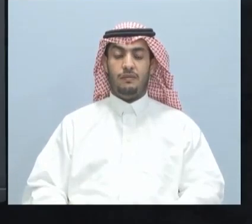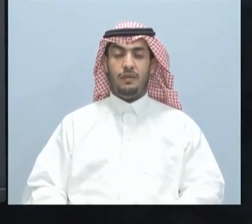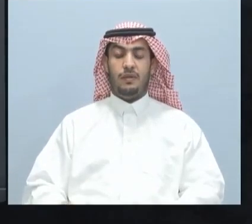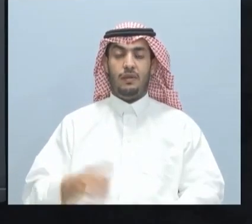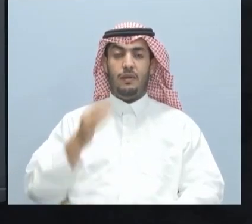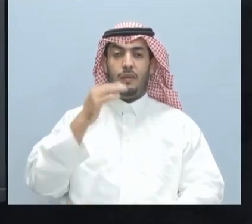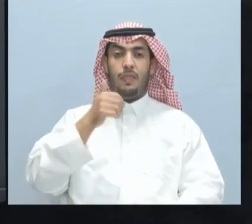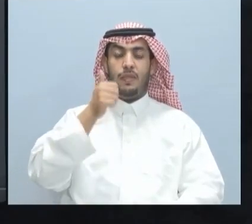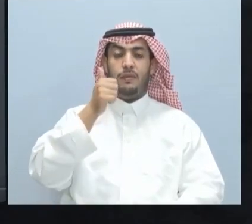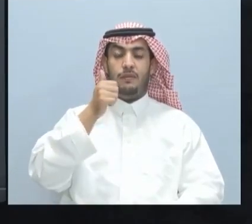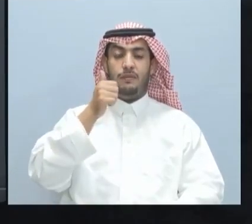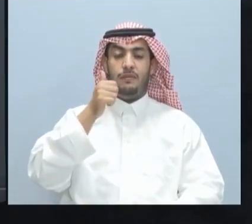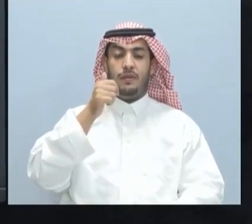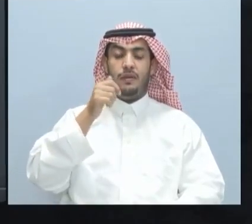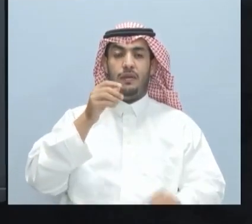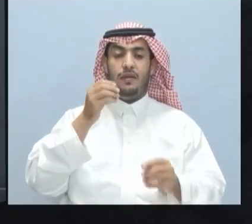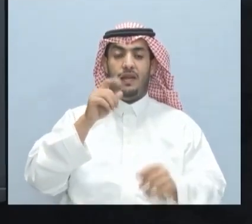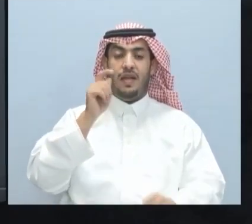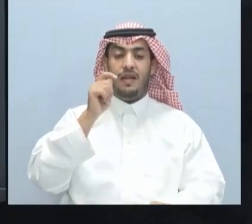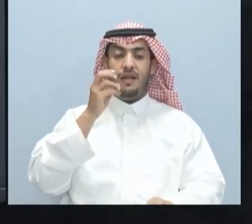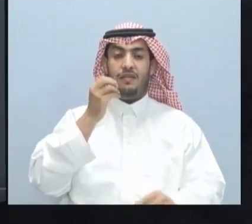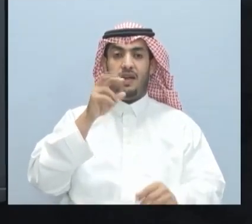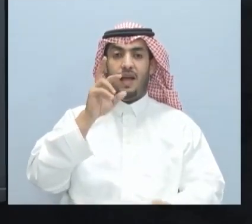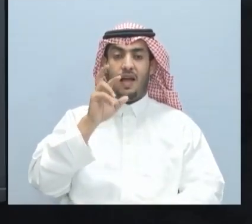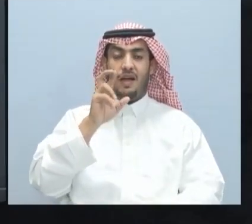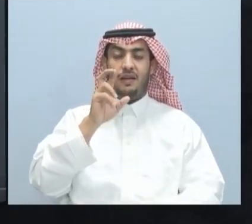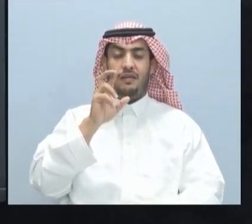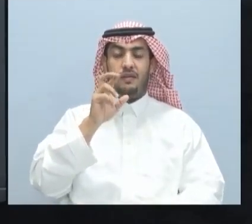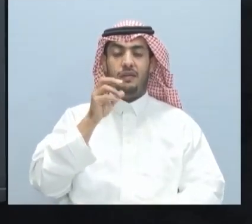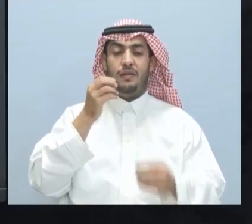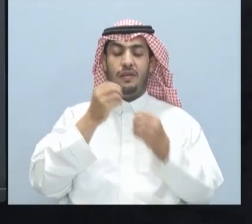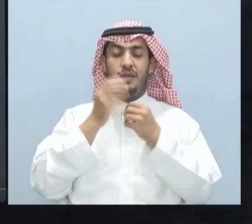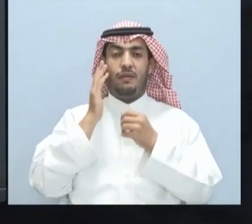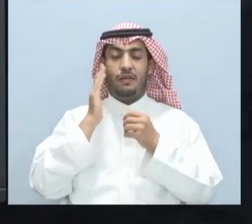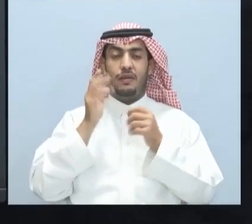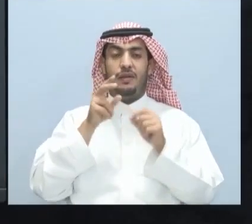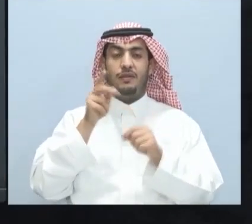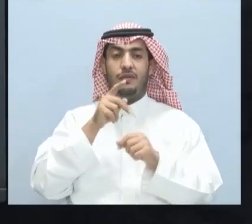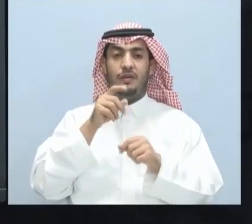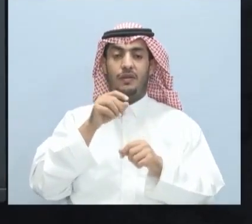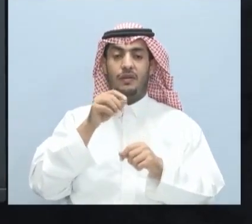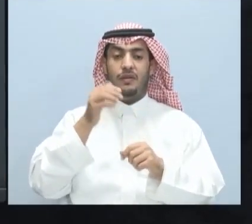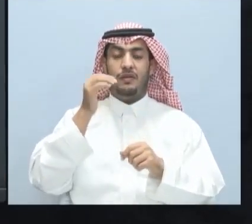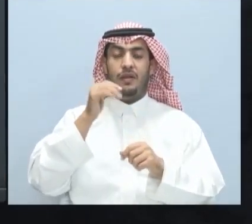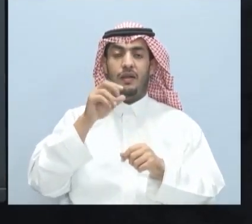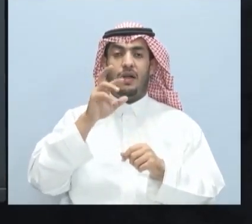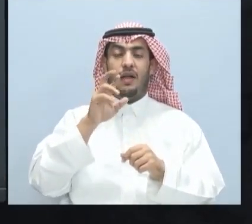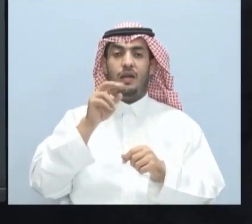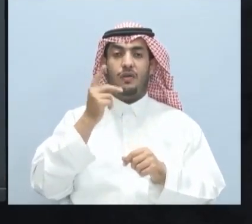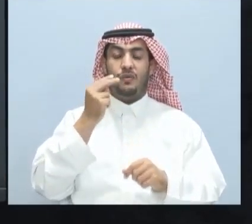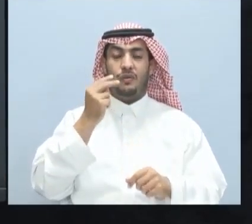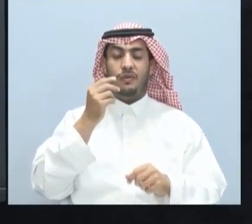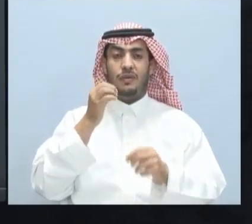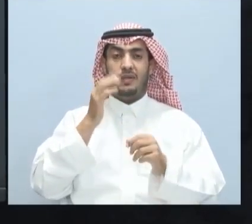عندها ركبت معادله اف في ار اف1 في ار 1 في اليمين تساوي اف ت في ار 2 في